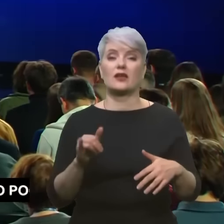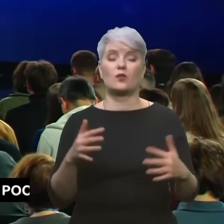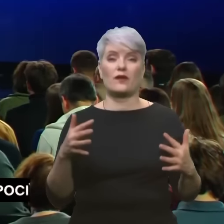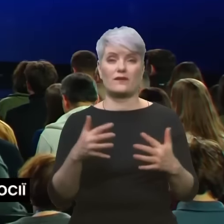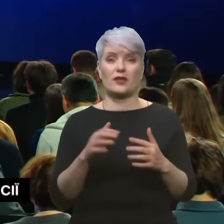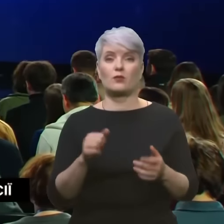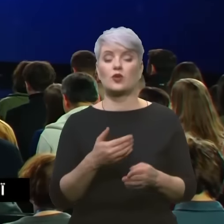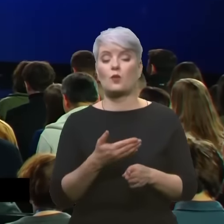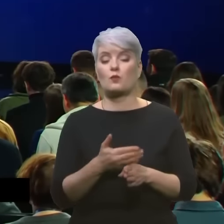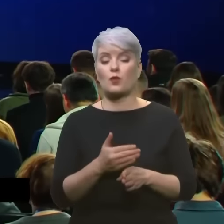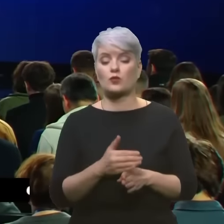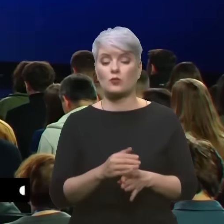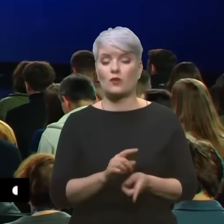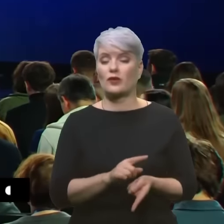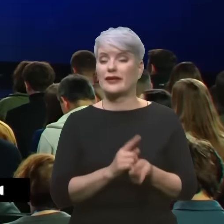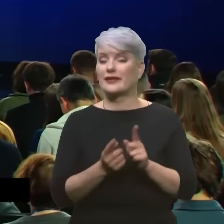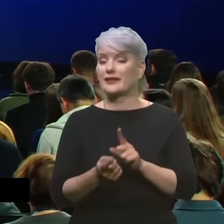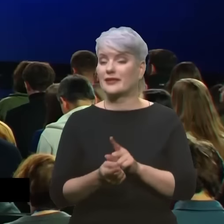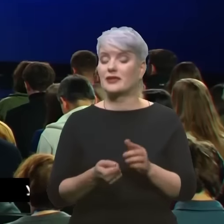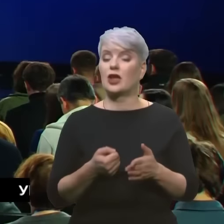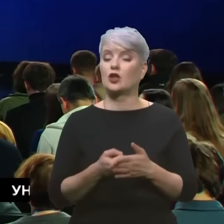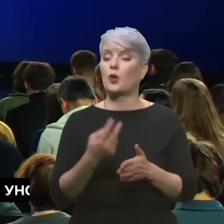поступово дійти до програшу?